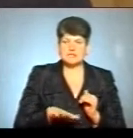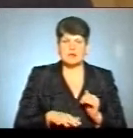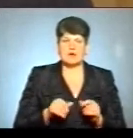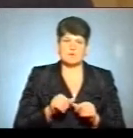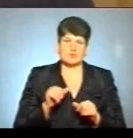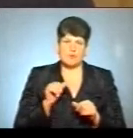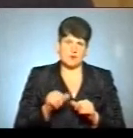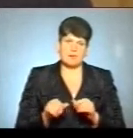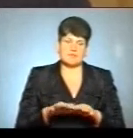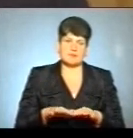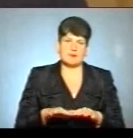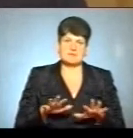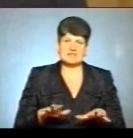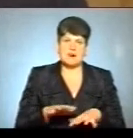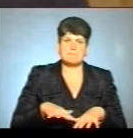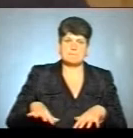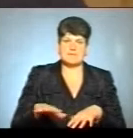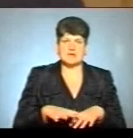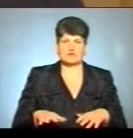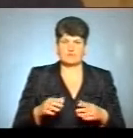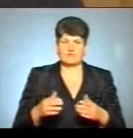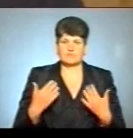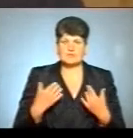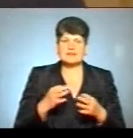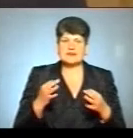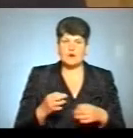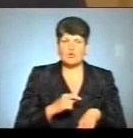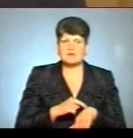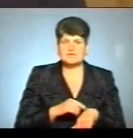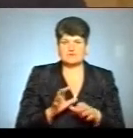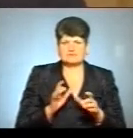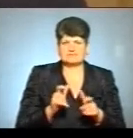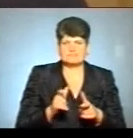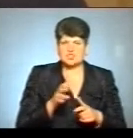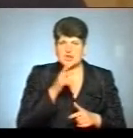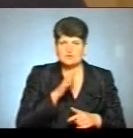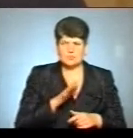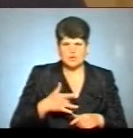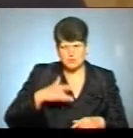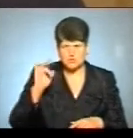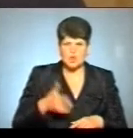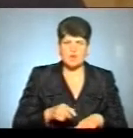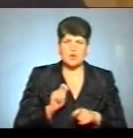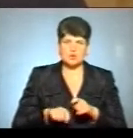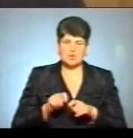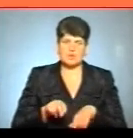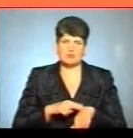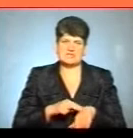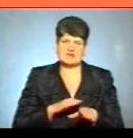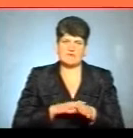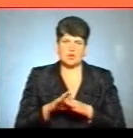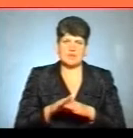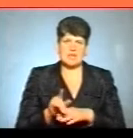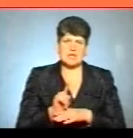патрулювати місця масового відпочинку. Тому хочу тебе заспокоїти, ніякого комендантського часу не буде, але буде жорсткий контроль поліції за дотримання карантинних норм.